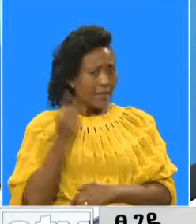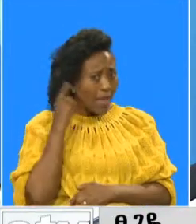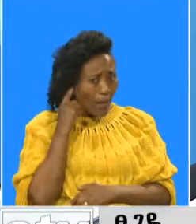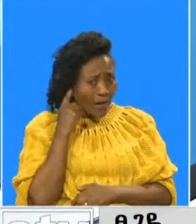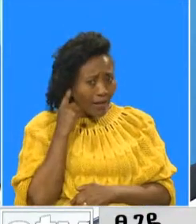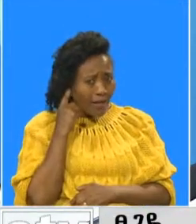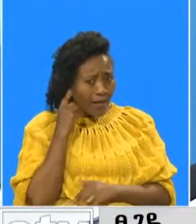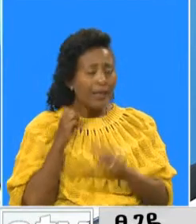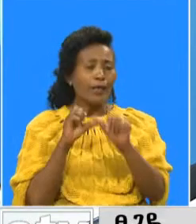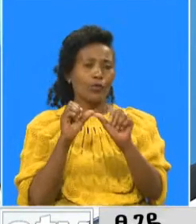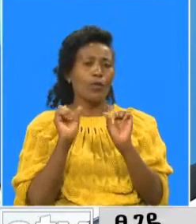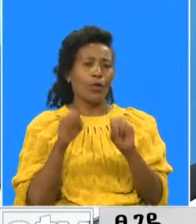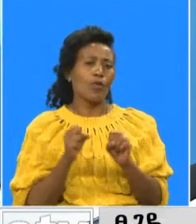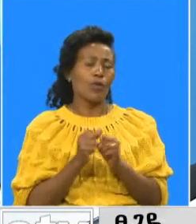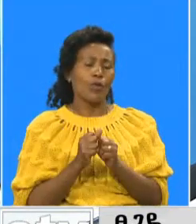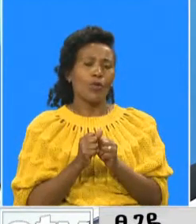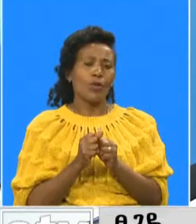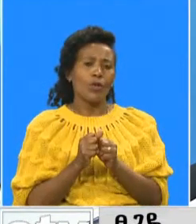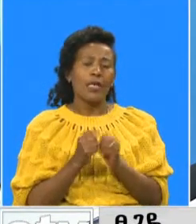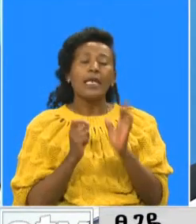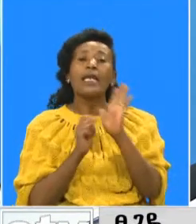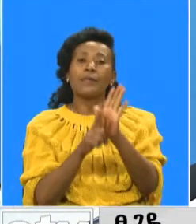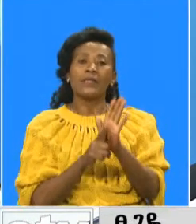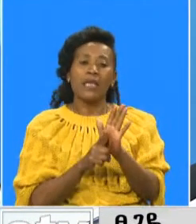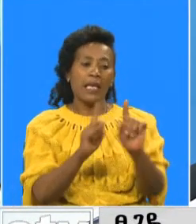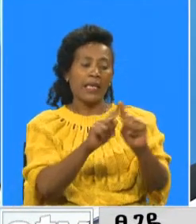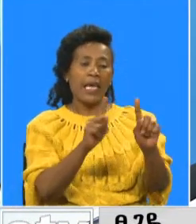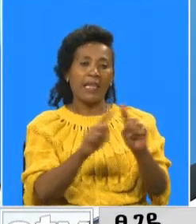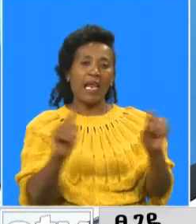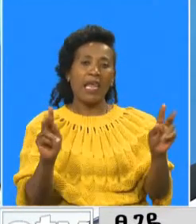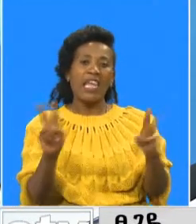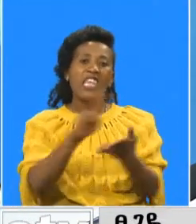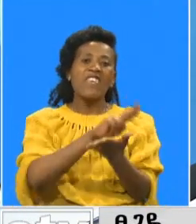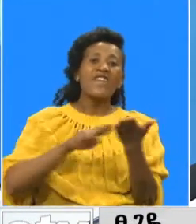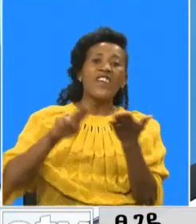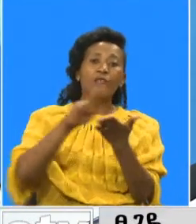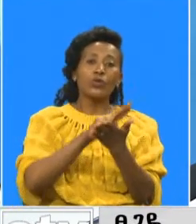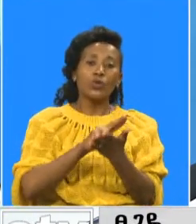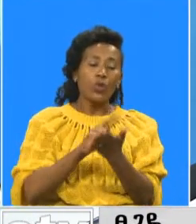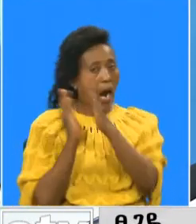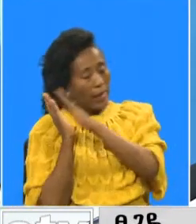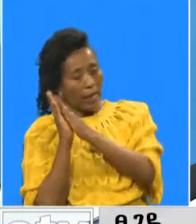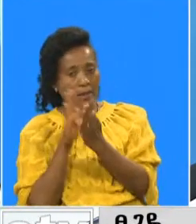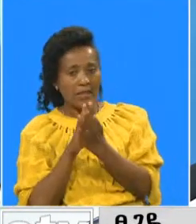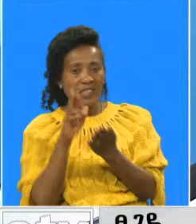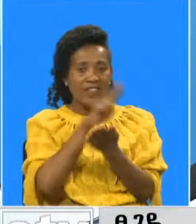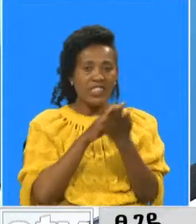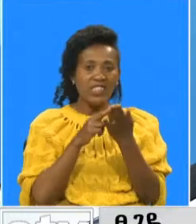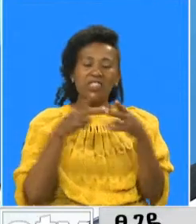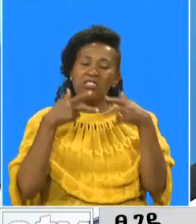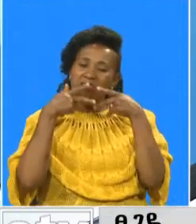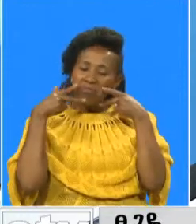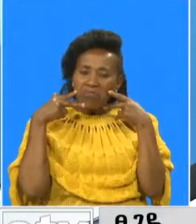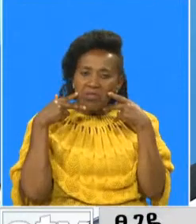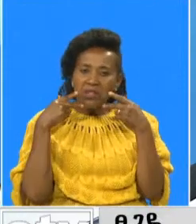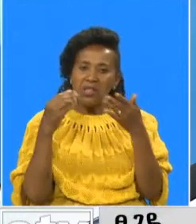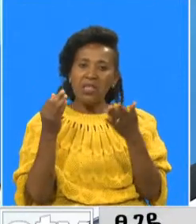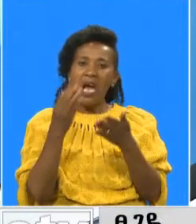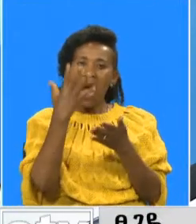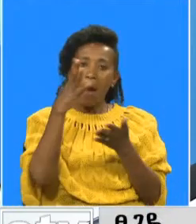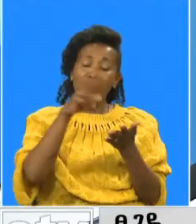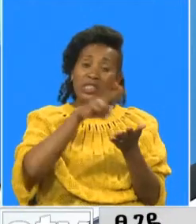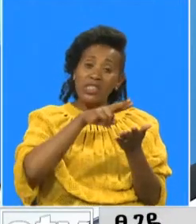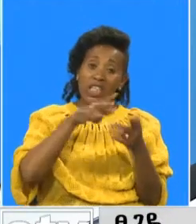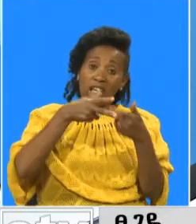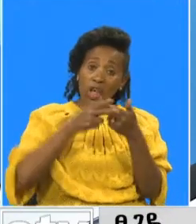ይሰማል? ይቀጥሉ ይቀጥሉ። አዎ፣ ለምሳሌ የተለያየ ዩኒቨርሲቲዎች እንደ ባህር ዳር ዩኒቨርሲቲ ጭንብል ማምረቱ፣ የ5 ኪሎ